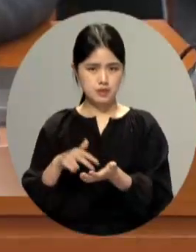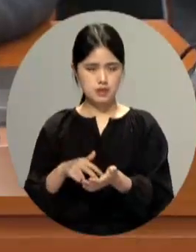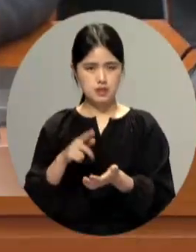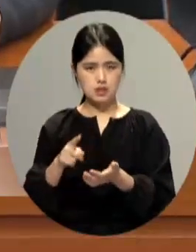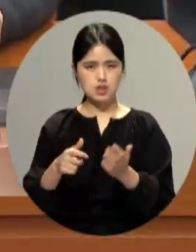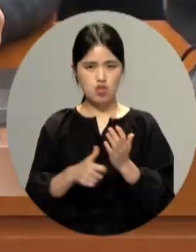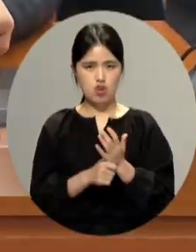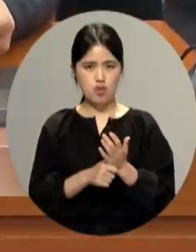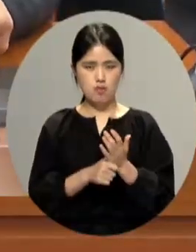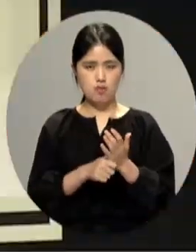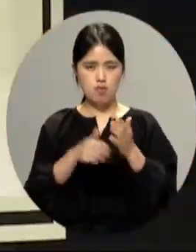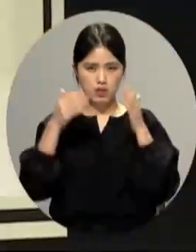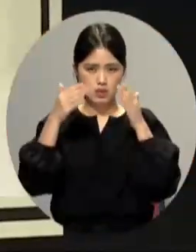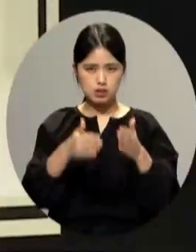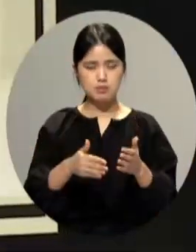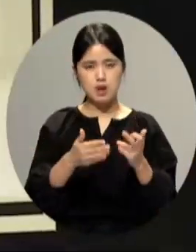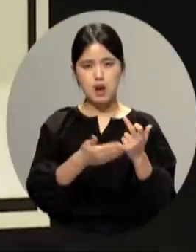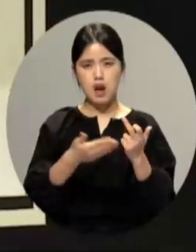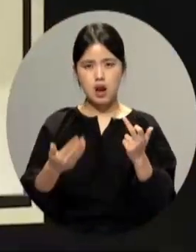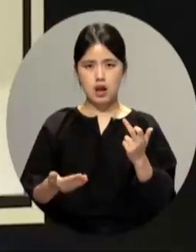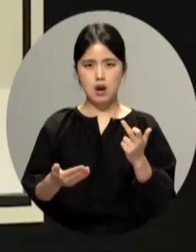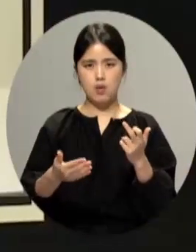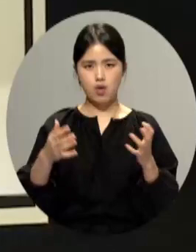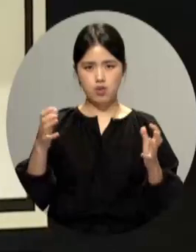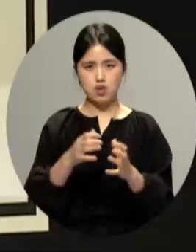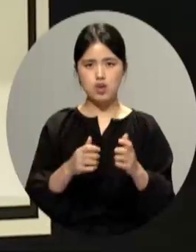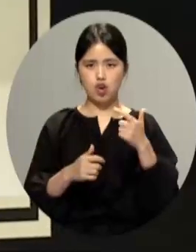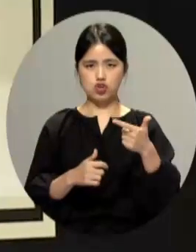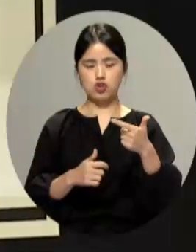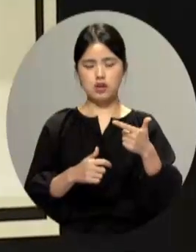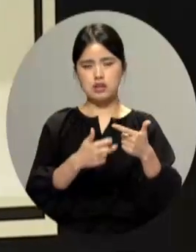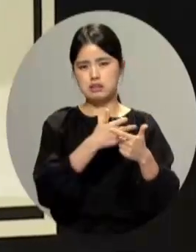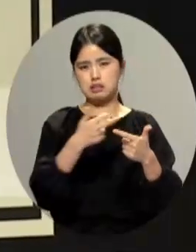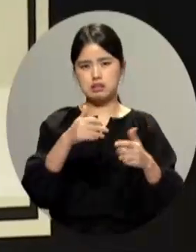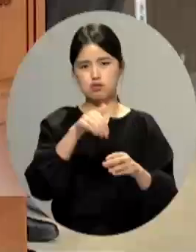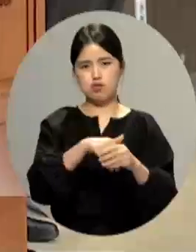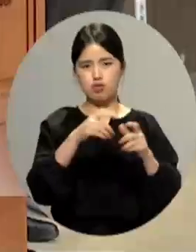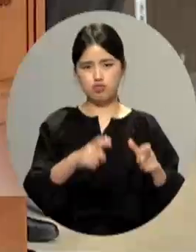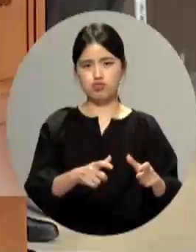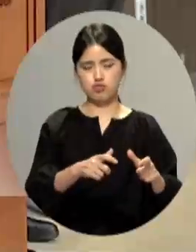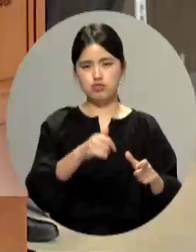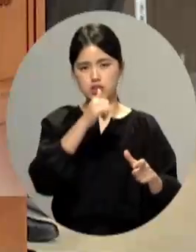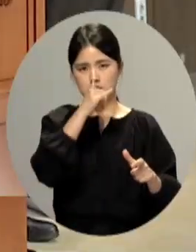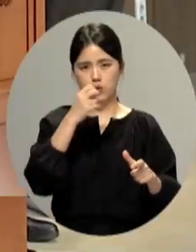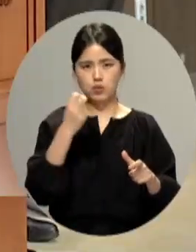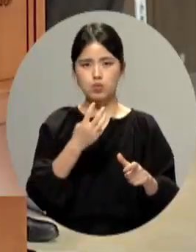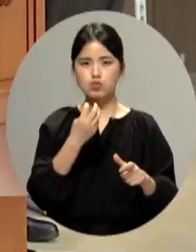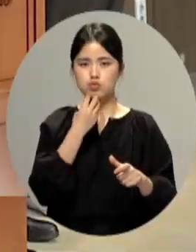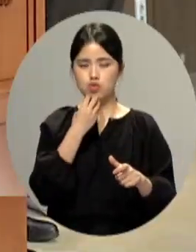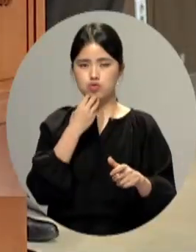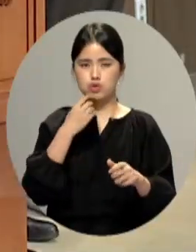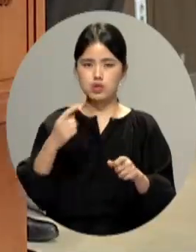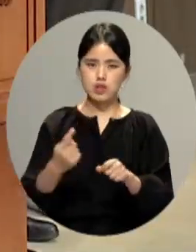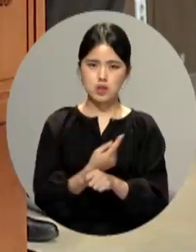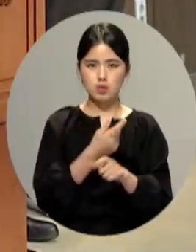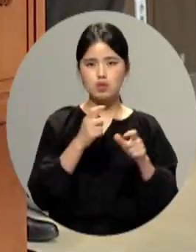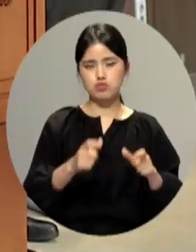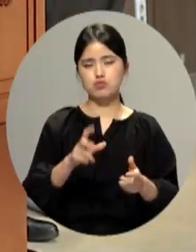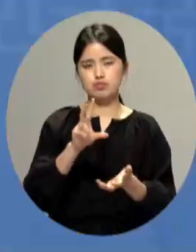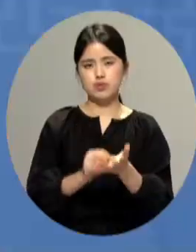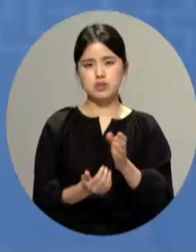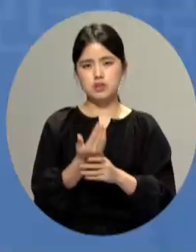텃밭인 강원의 6개 시군이 합쳐진 거대 선거구가 생기고 서울과 경기 등 타 지역에도 문제가 발생하기